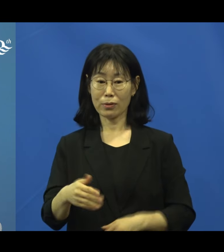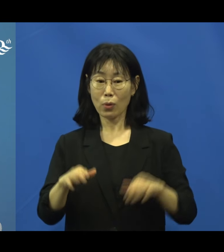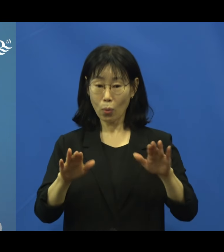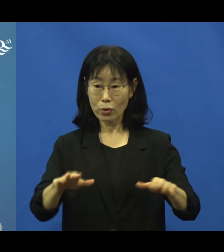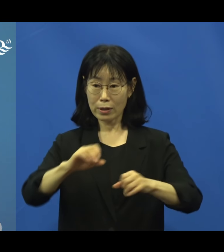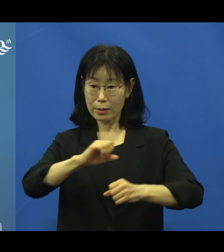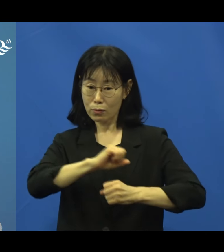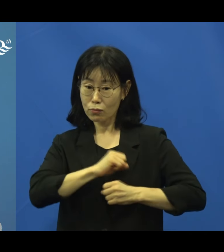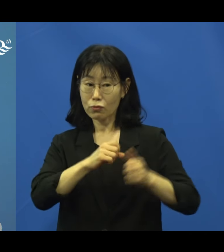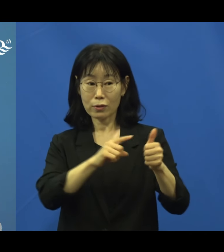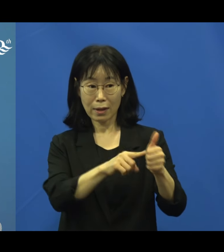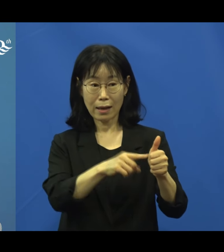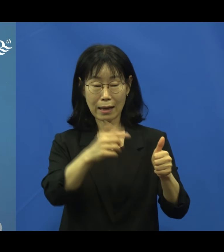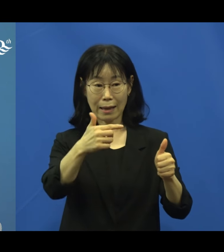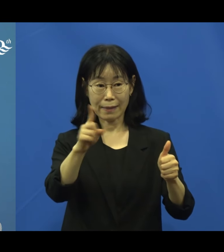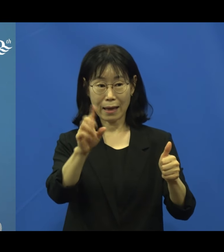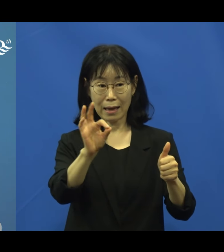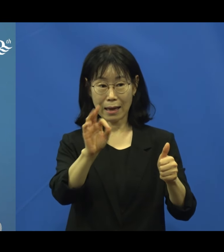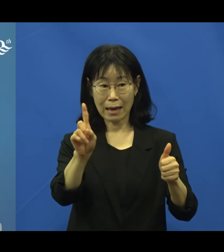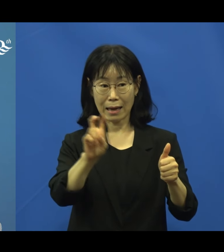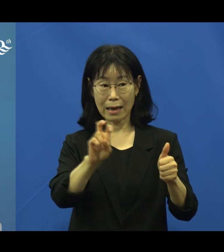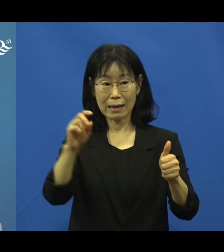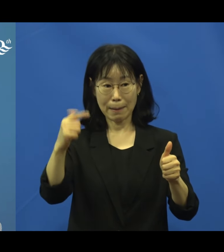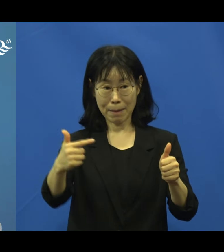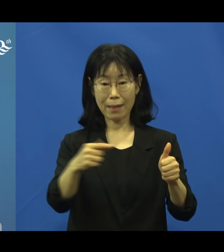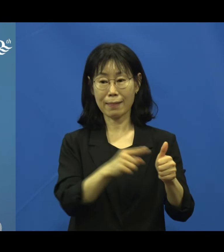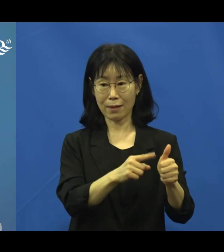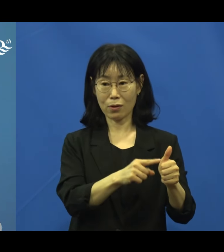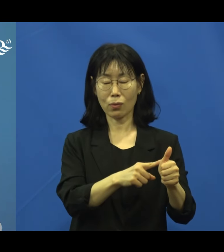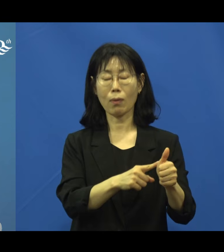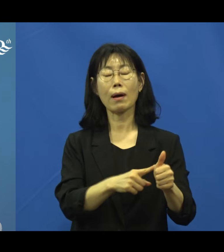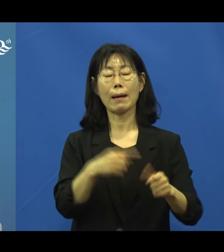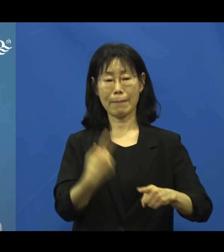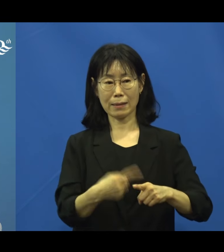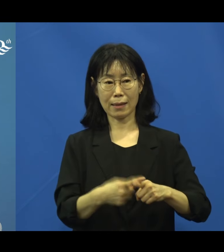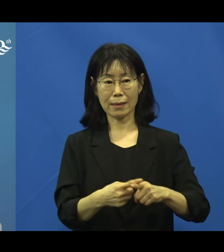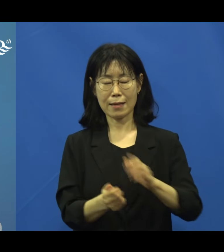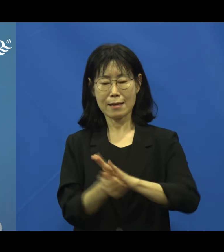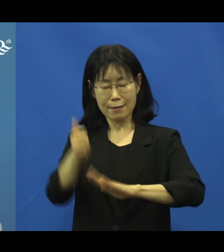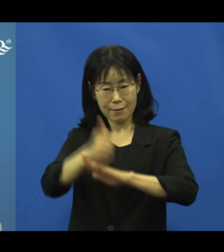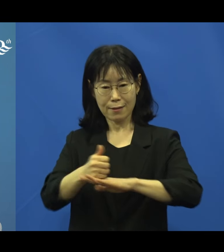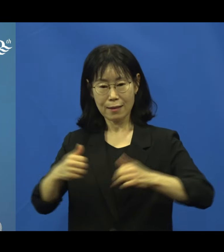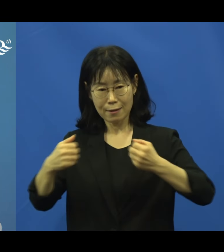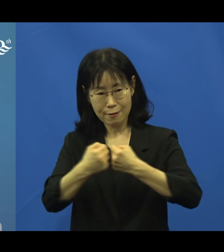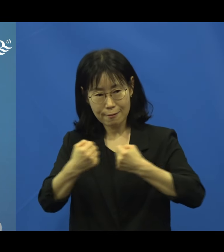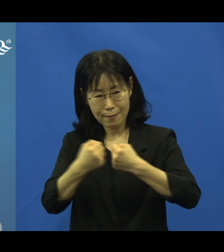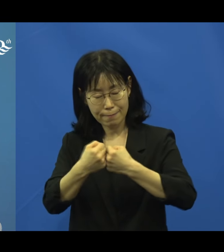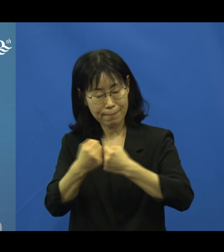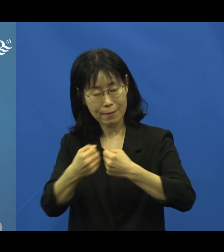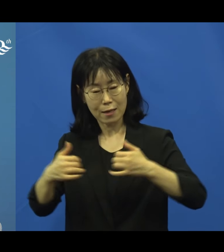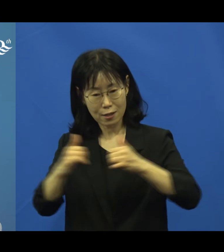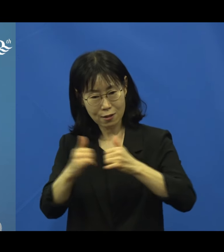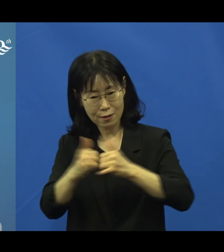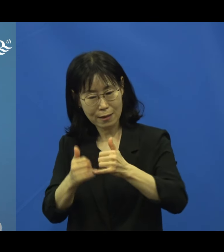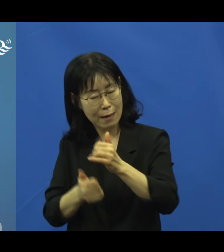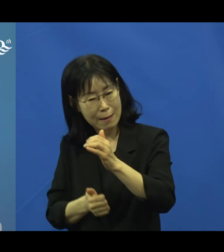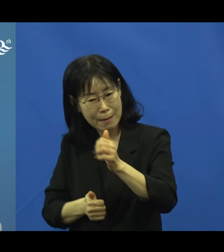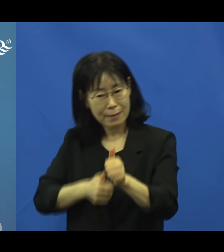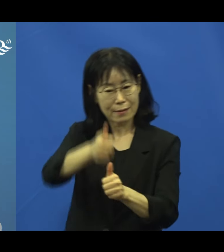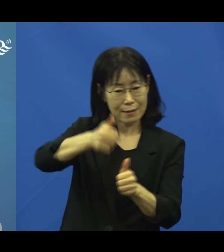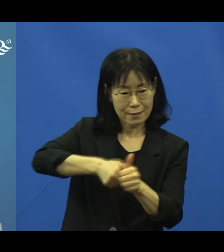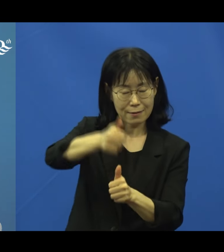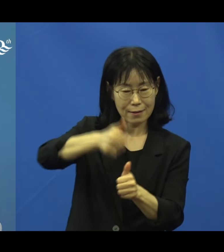겁니다. 탑에 올라가 있는 거예요. 실패를 몰라요. 하는 대로 다 됐어요. 전쟁에서 승승장구를 했어요. 베테랑 중에 베테랑이에요.